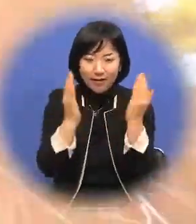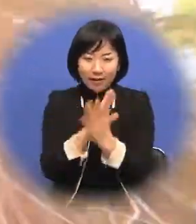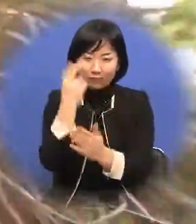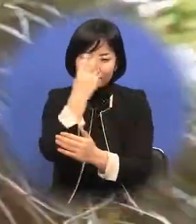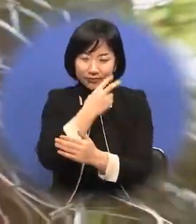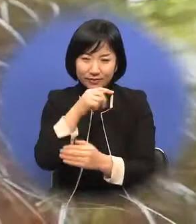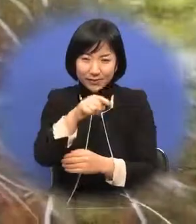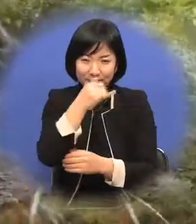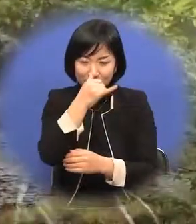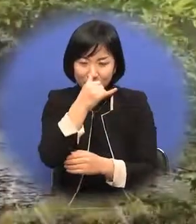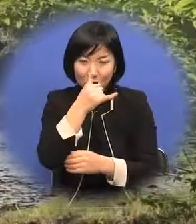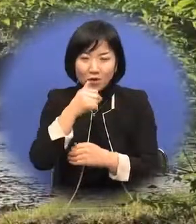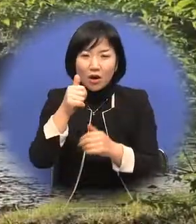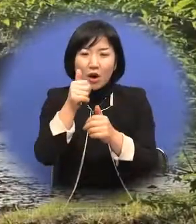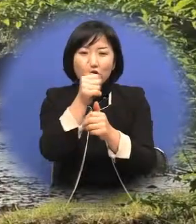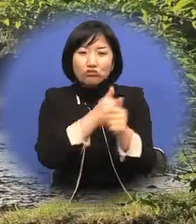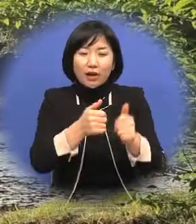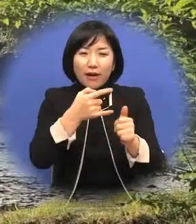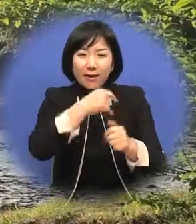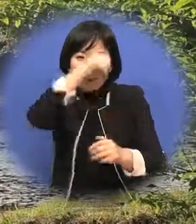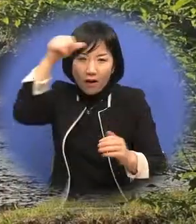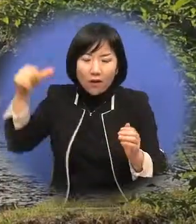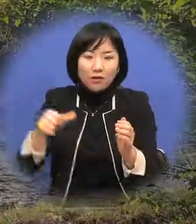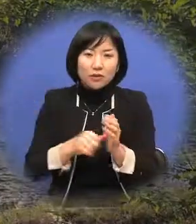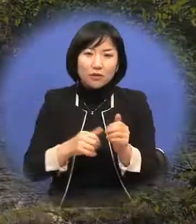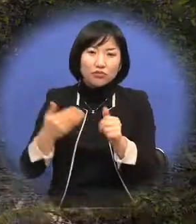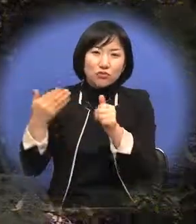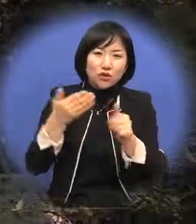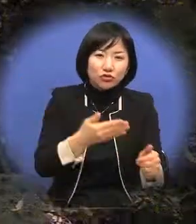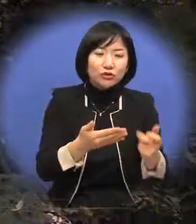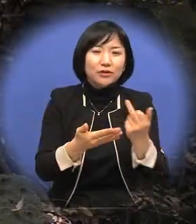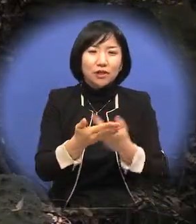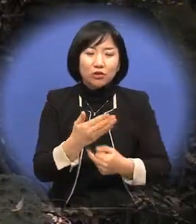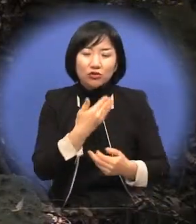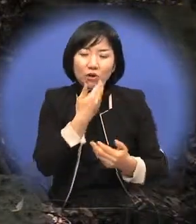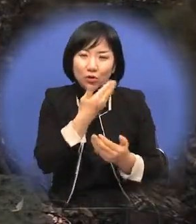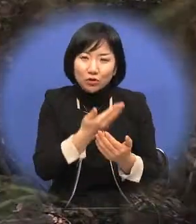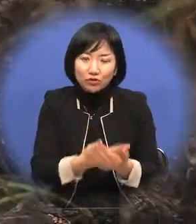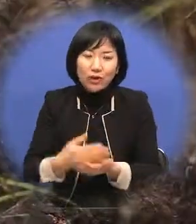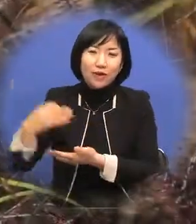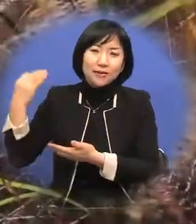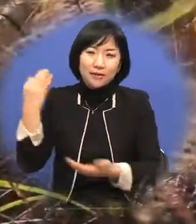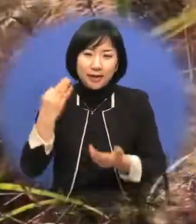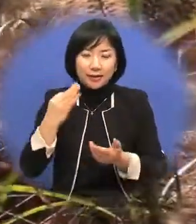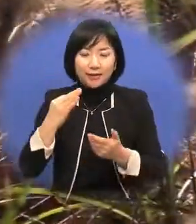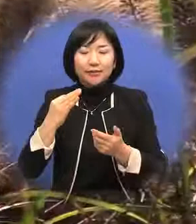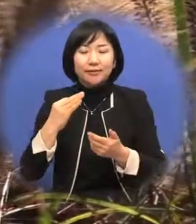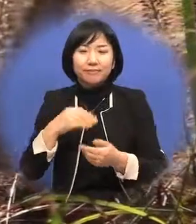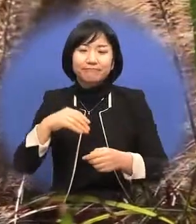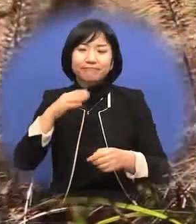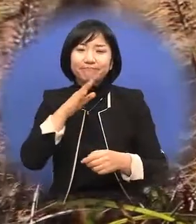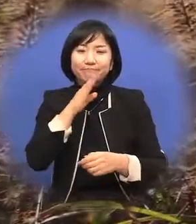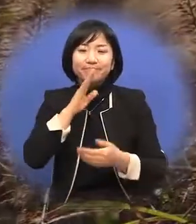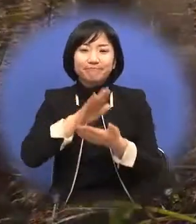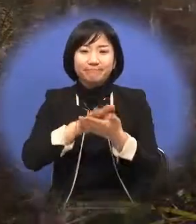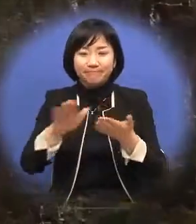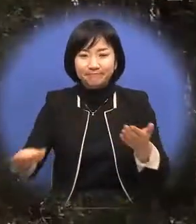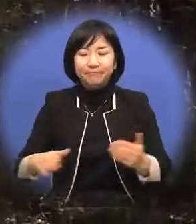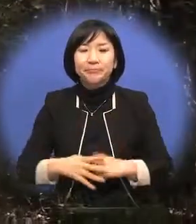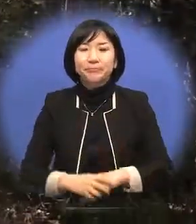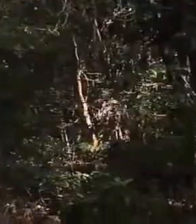동백동산은 후세에게 영원히 물려줄 제주의 소중한 자산이 아닐 수 없습니다.